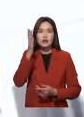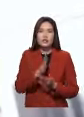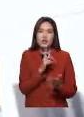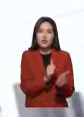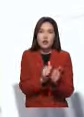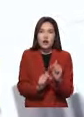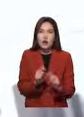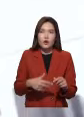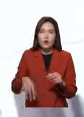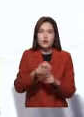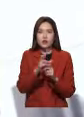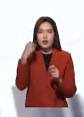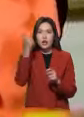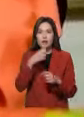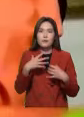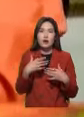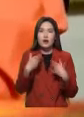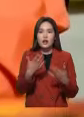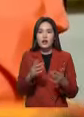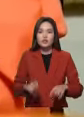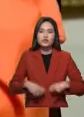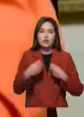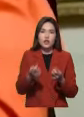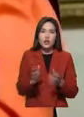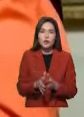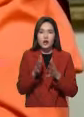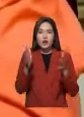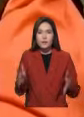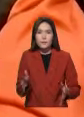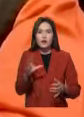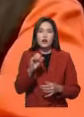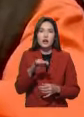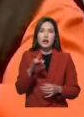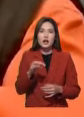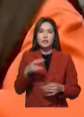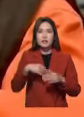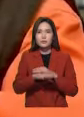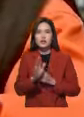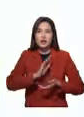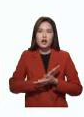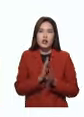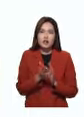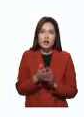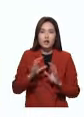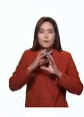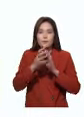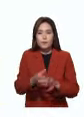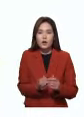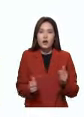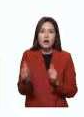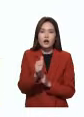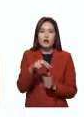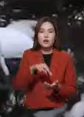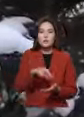күлкі арқылы талай шындықты астарлап жеткізген шебер жазушы, аты жоқ кітап, тілім қышып барады, қысыр әңгіме, ауыз бастырық,